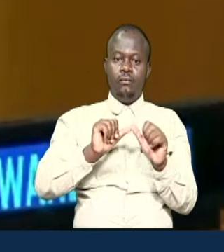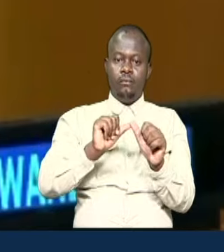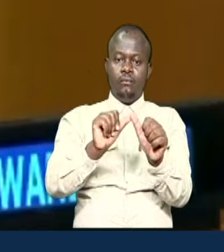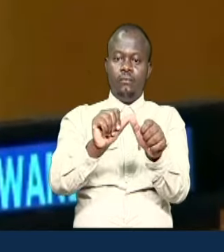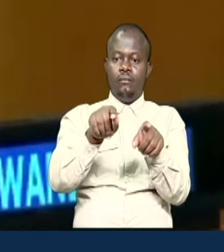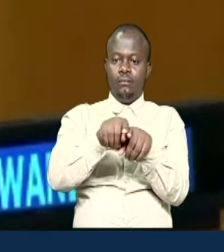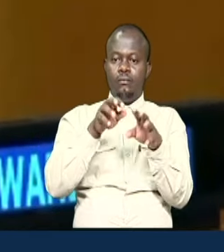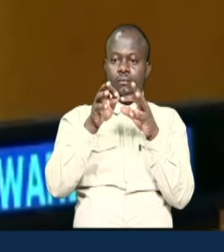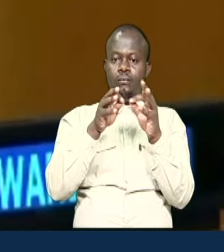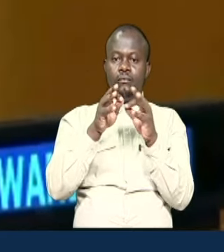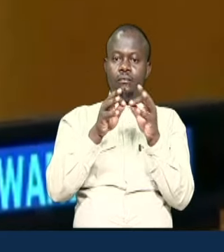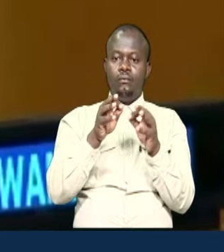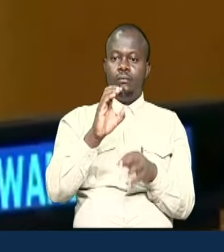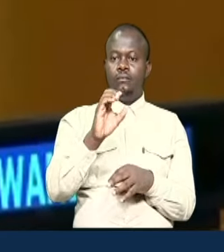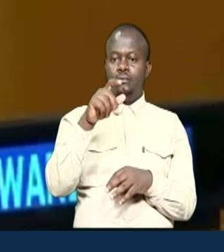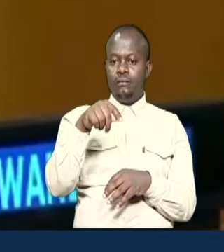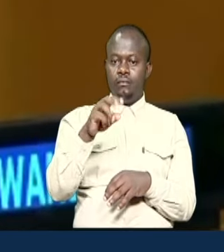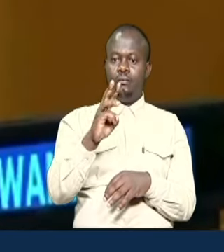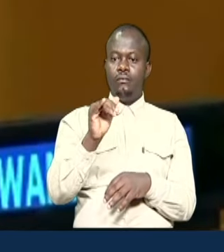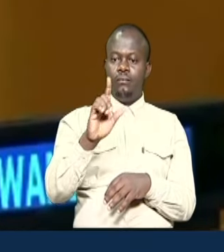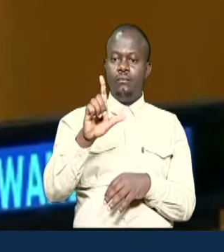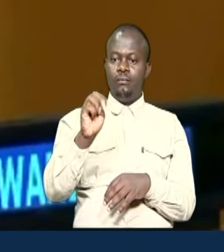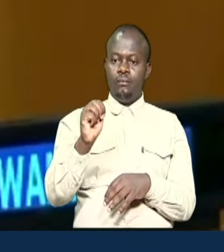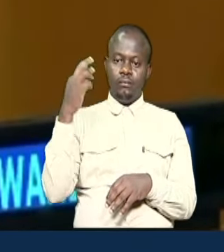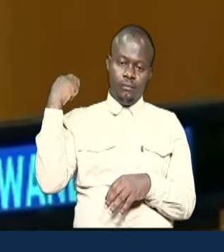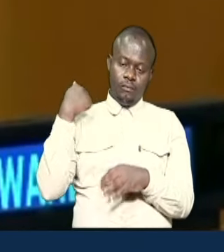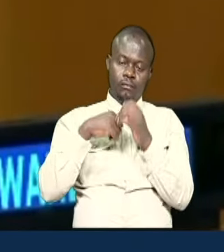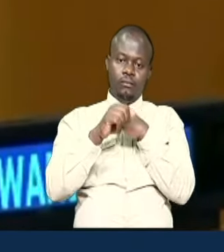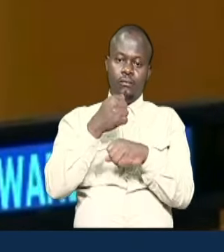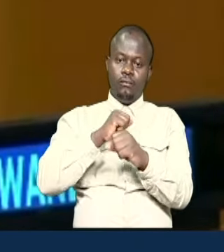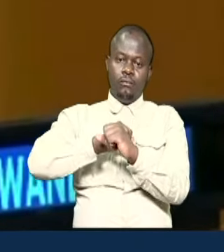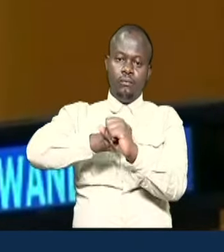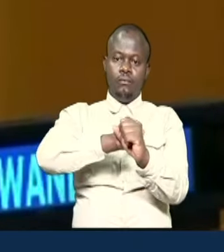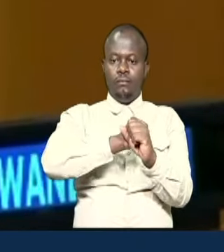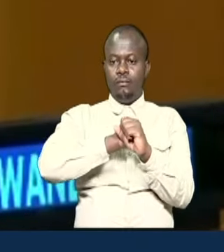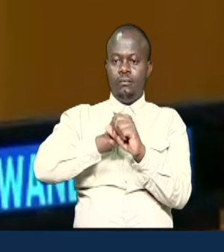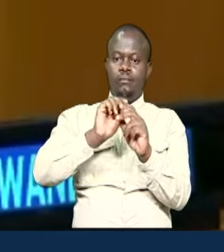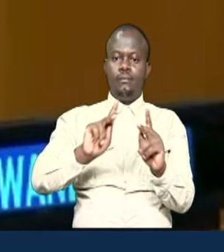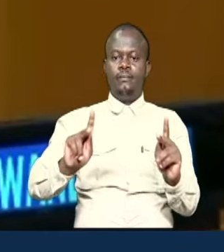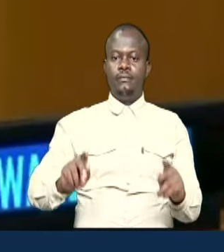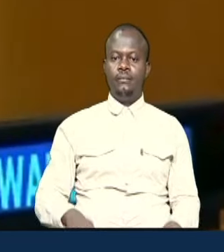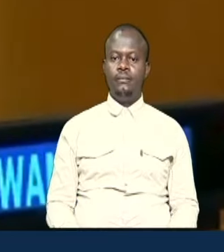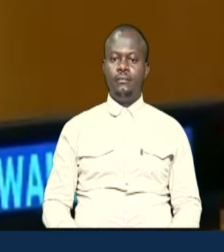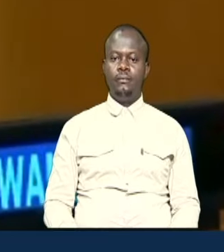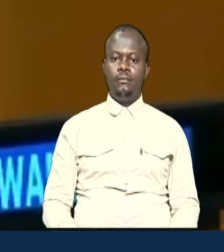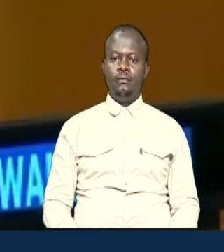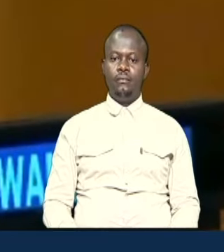nk'uko byagarutsweho na CP William Kayitare ushinzwe ibikorwa byo kubungabunga amahoro.